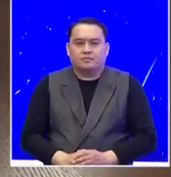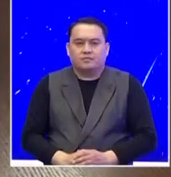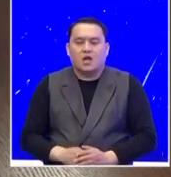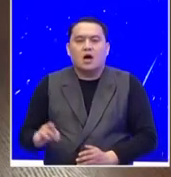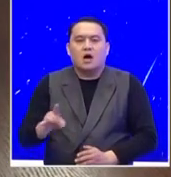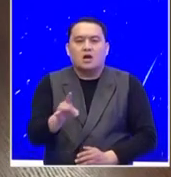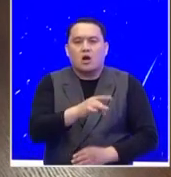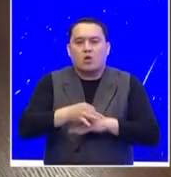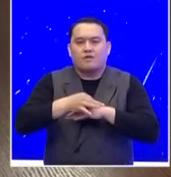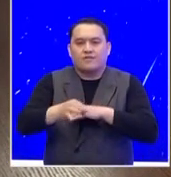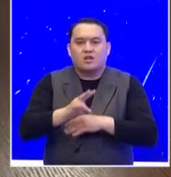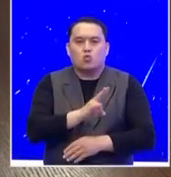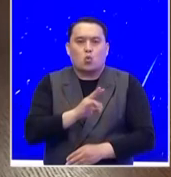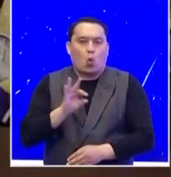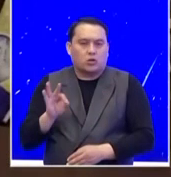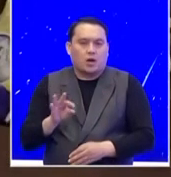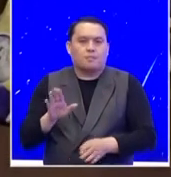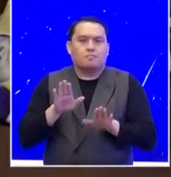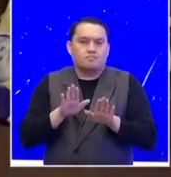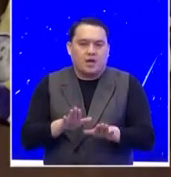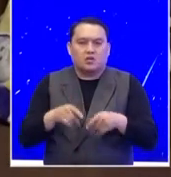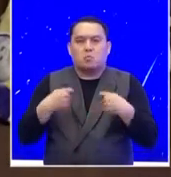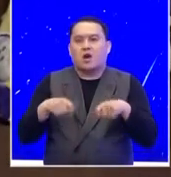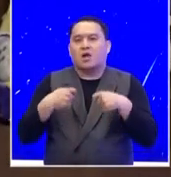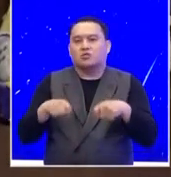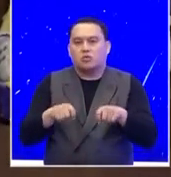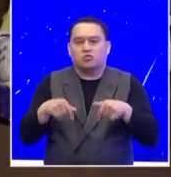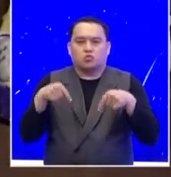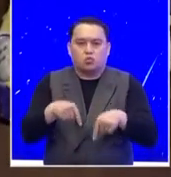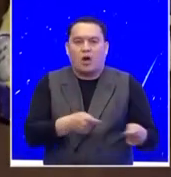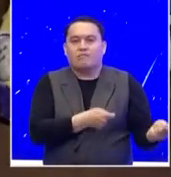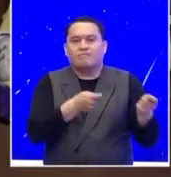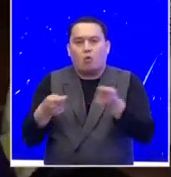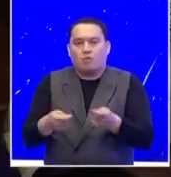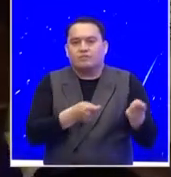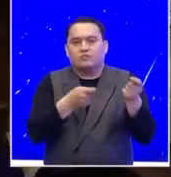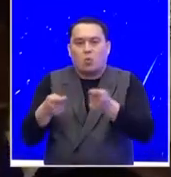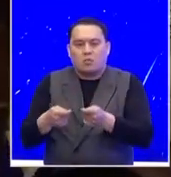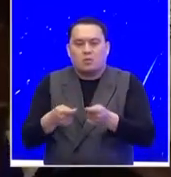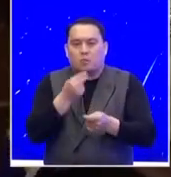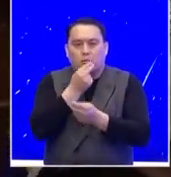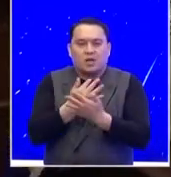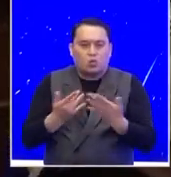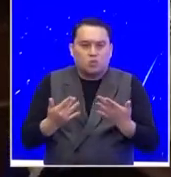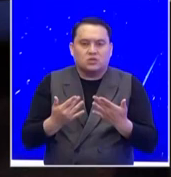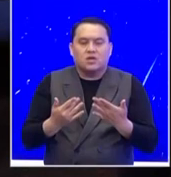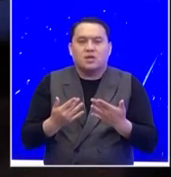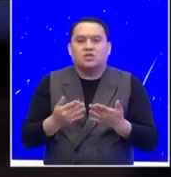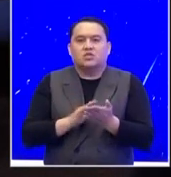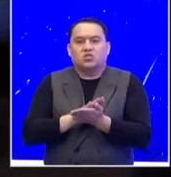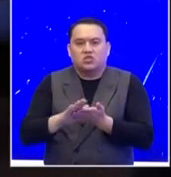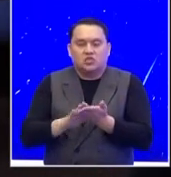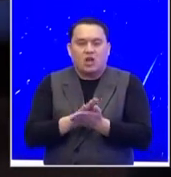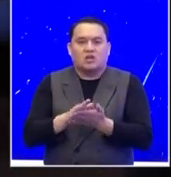филиал партии «Нур-Отан» стал своего рода местом базирования продовольствия. Именно сюда все неравнодушные граждане привозят продукты питания, средства гигиены